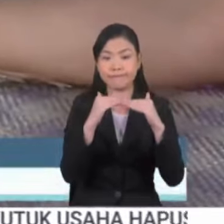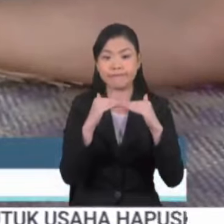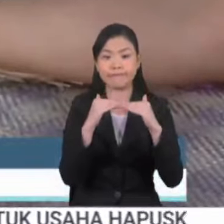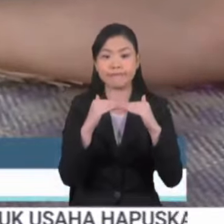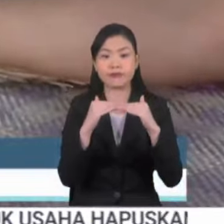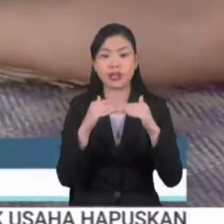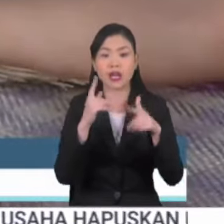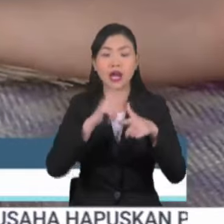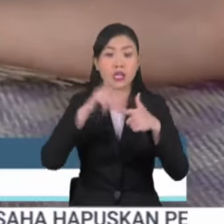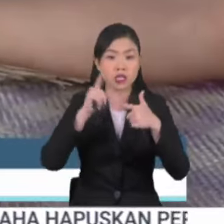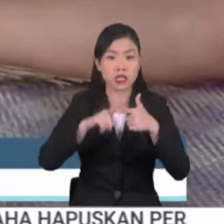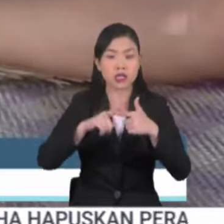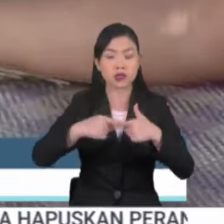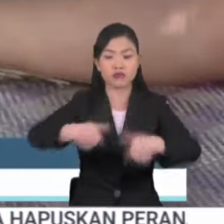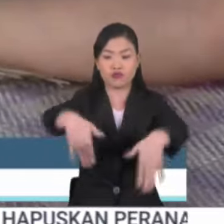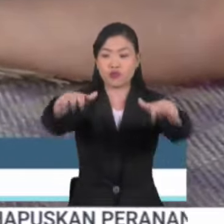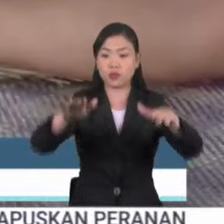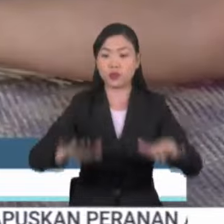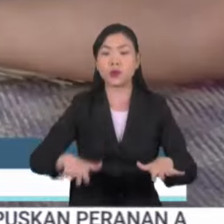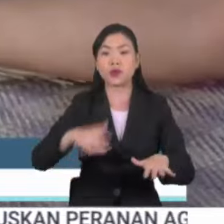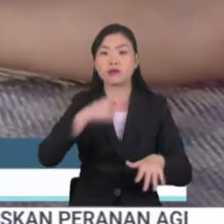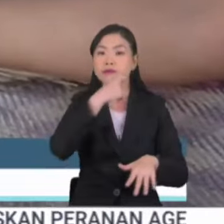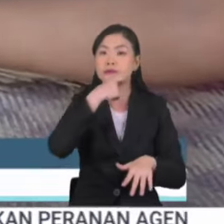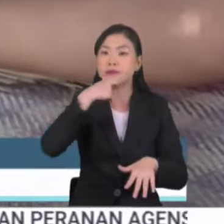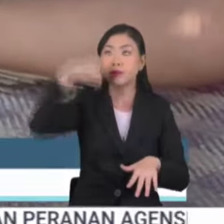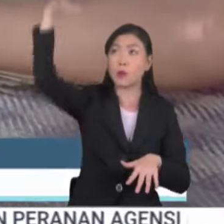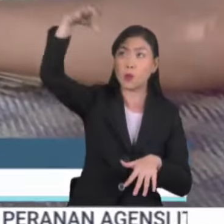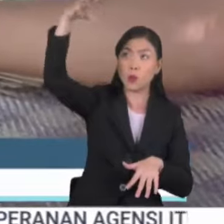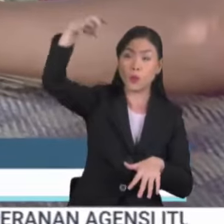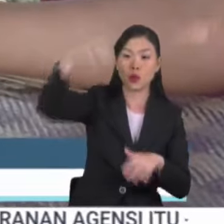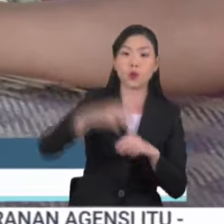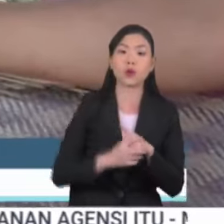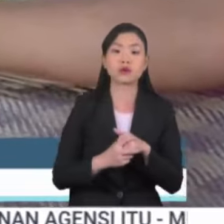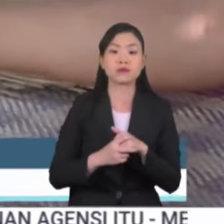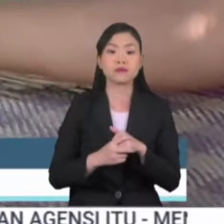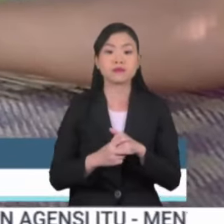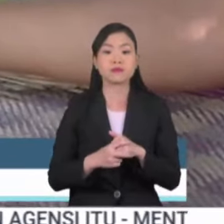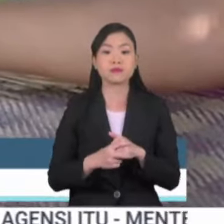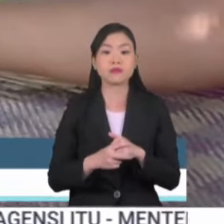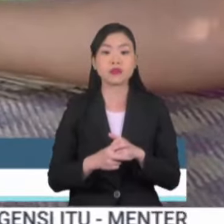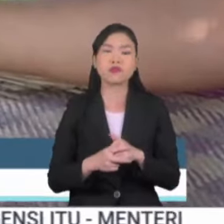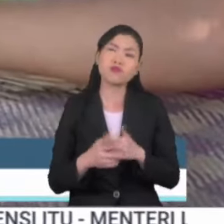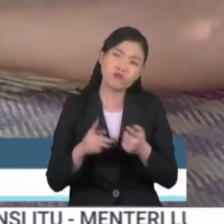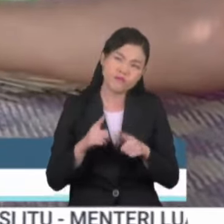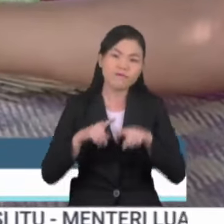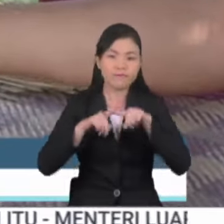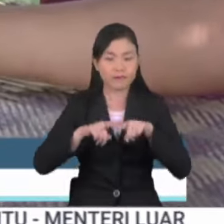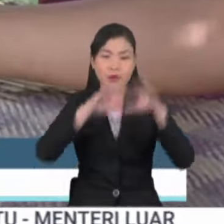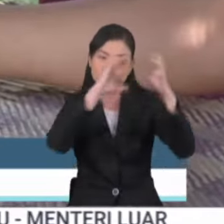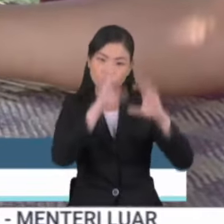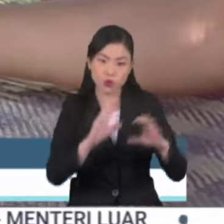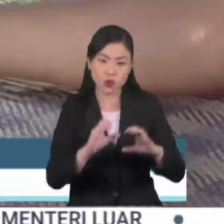dalam seluk, dijemur tengah panah. Kau tu gantung daripada cuaca. Lalu tiga